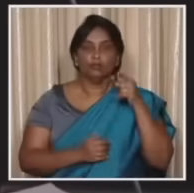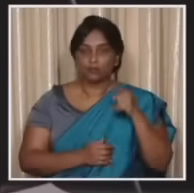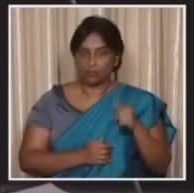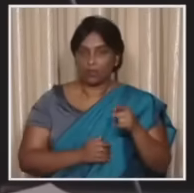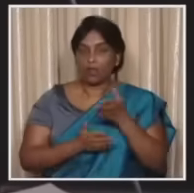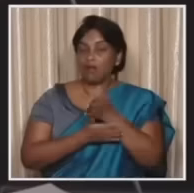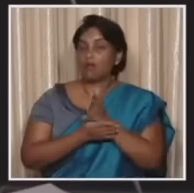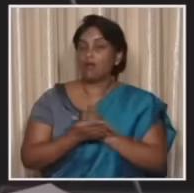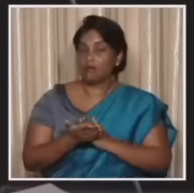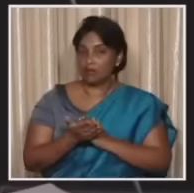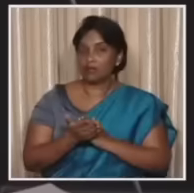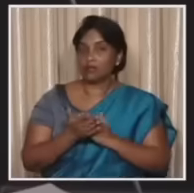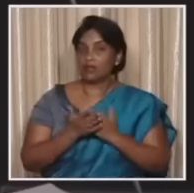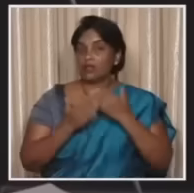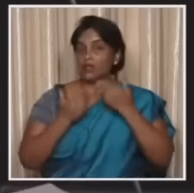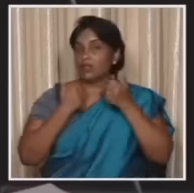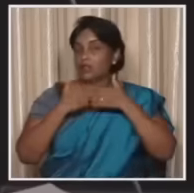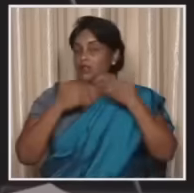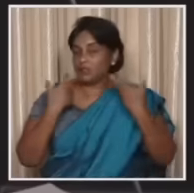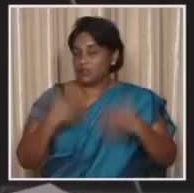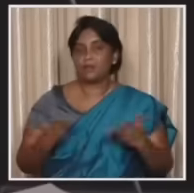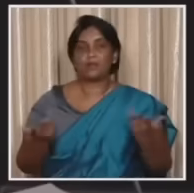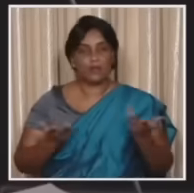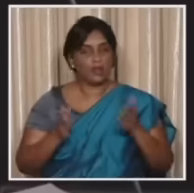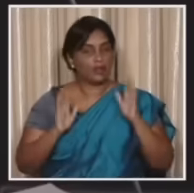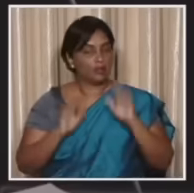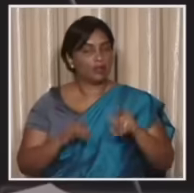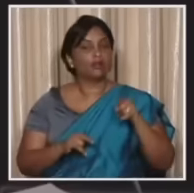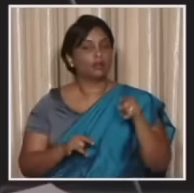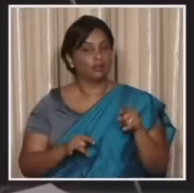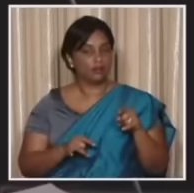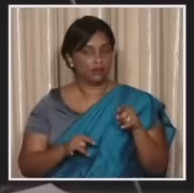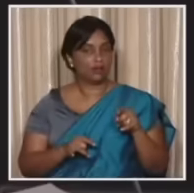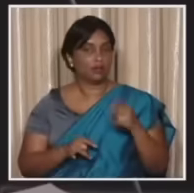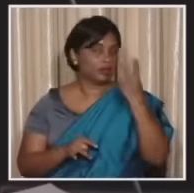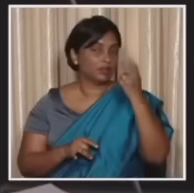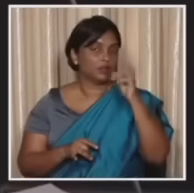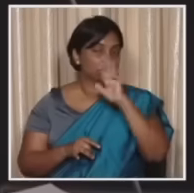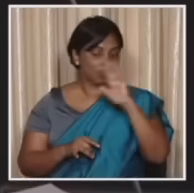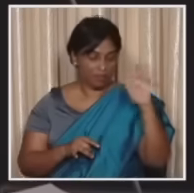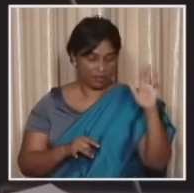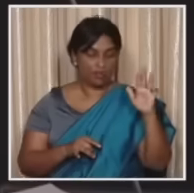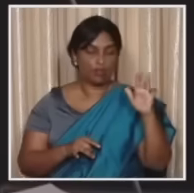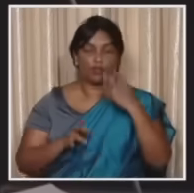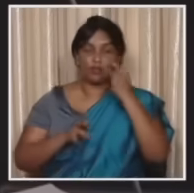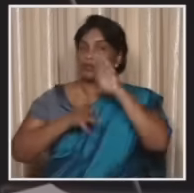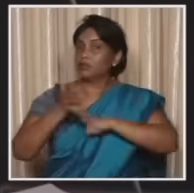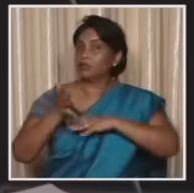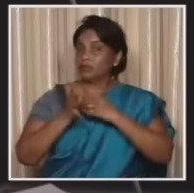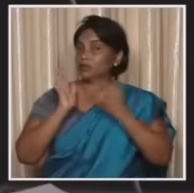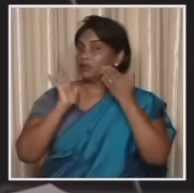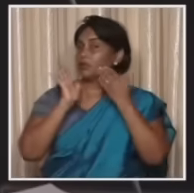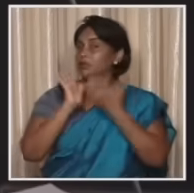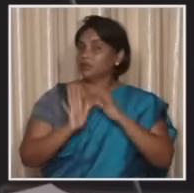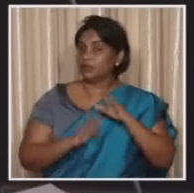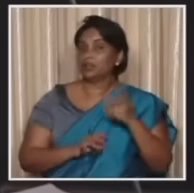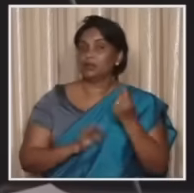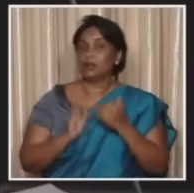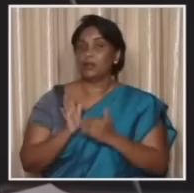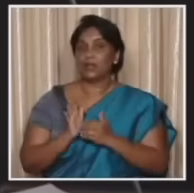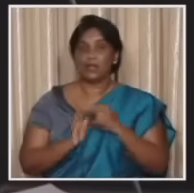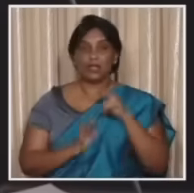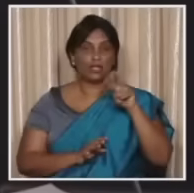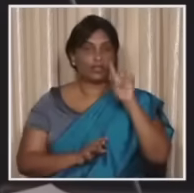මේකේ කොටසක් ඉවර කරන්න බැරි වුණා. හැබැයි ඒකට 2019 වැසියෙන් ඉදිරිපත් කරා රුපියල්